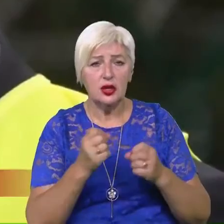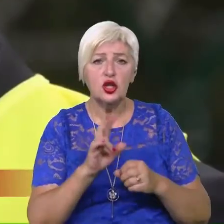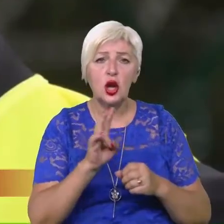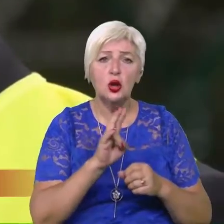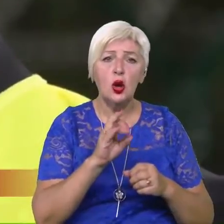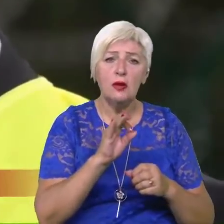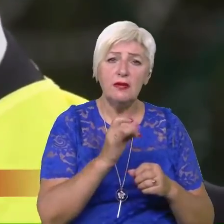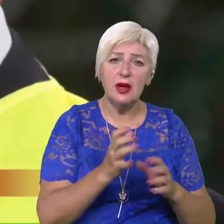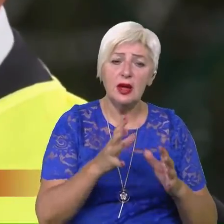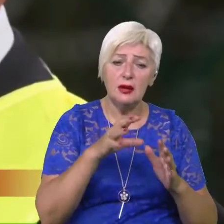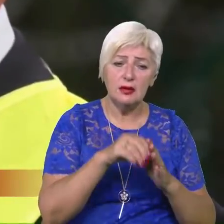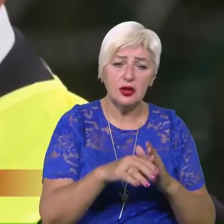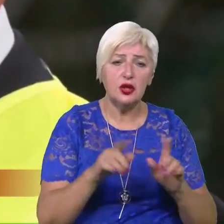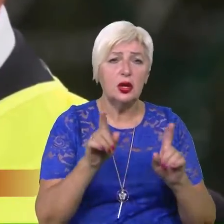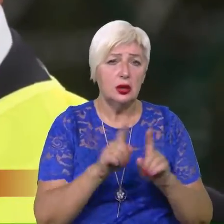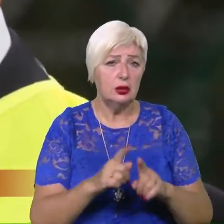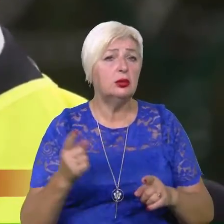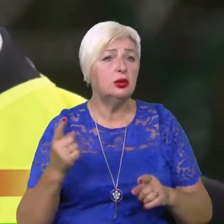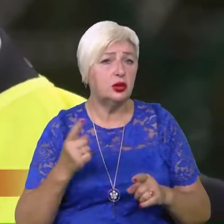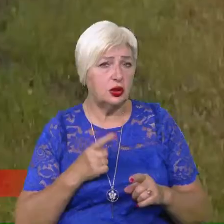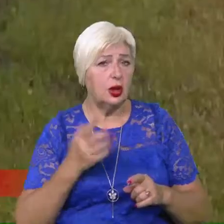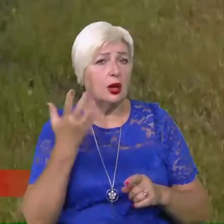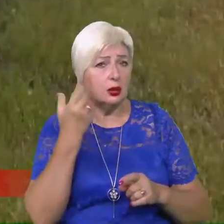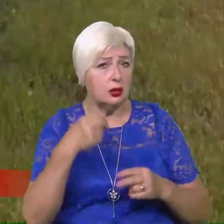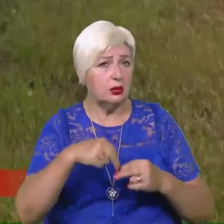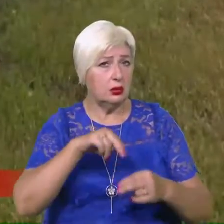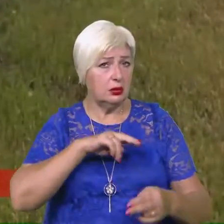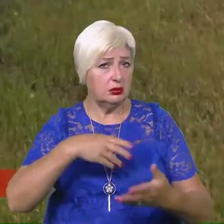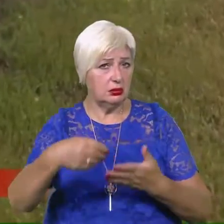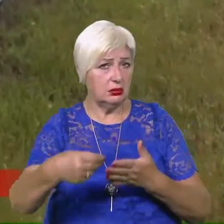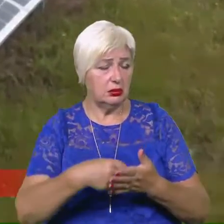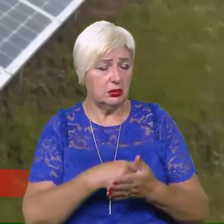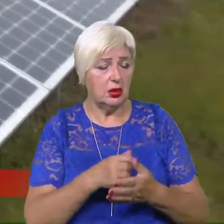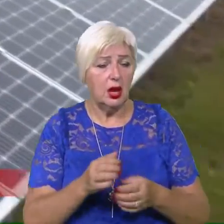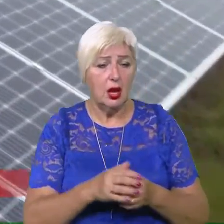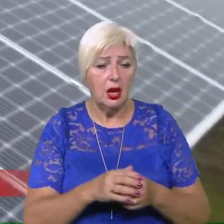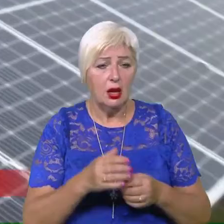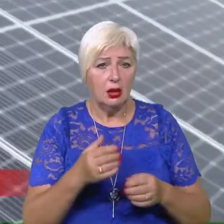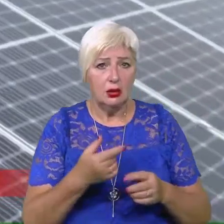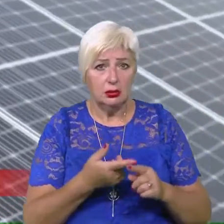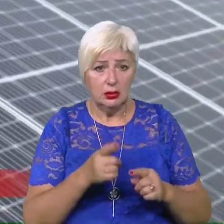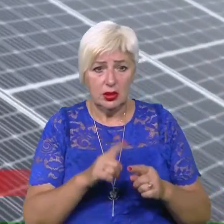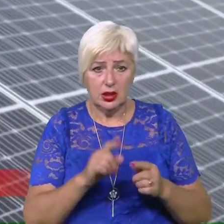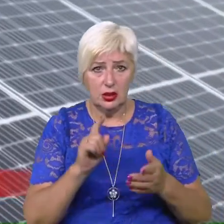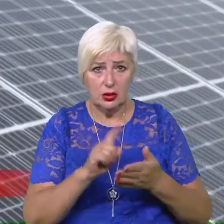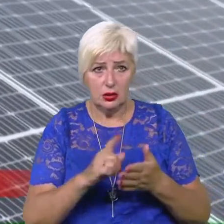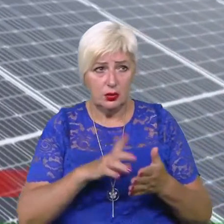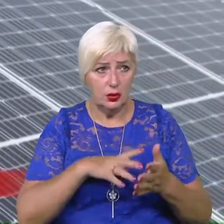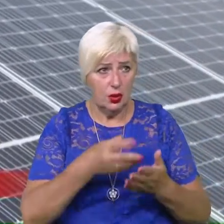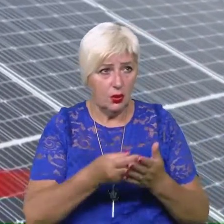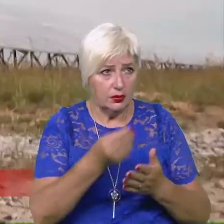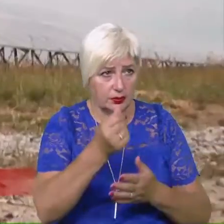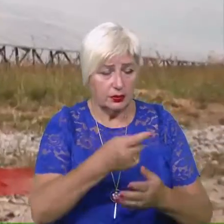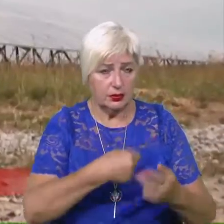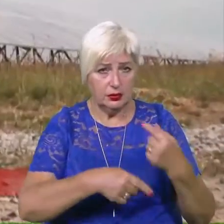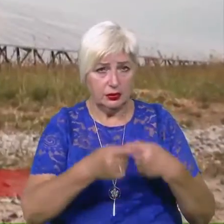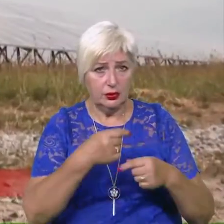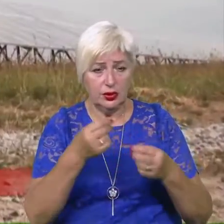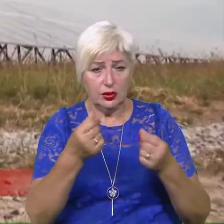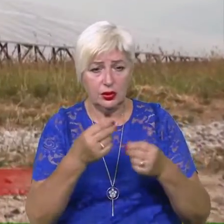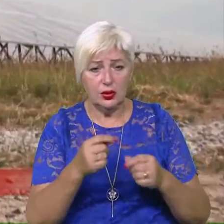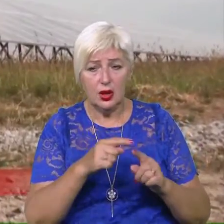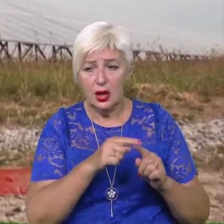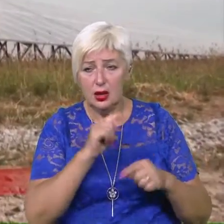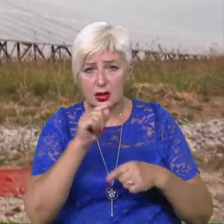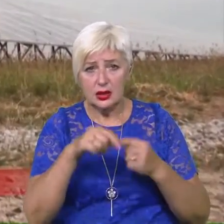підприємці. І теж чекають, коли вони відіб'ються. За проєктом окупитися станція мала за 6 років. Та бізнес-план провалився через зміни